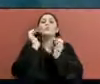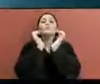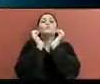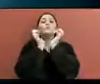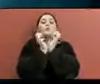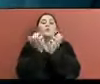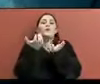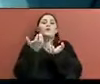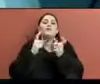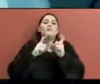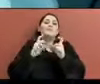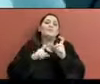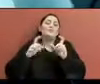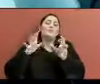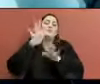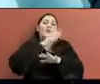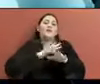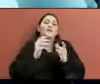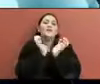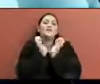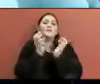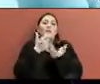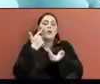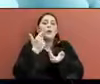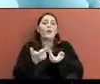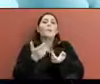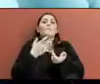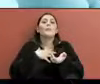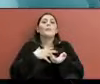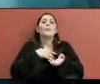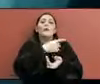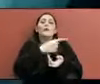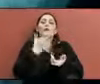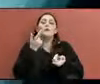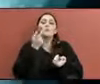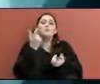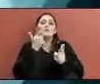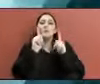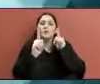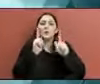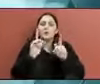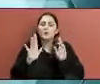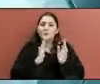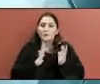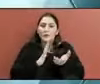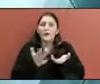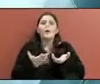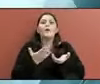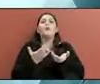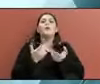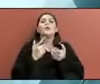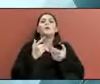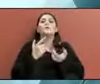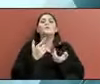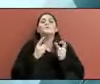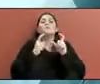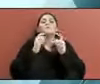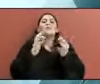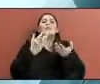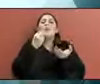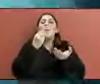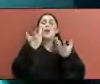Şube Müdürlüğümüzle hemen irtibata geçiyoruz. Diyoruz ki ilgili vatandaşımızın atıyorum evinde gıda ile ilgili,